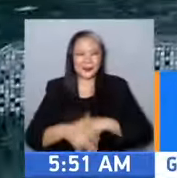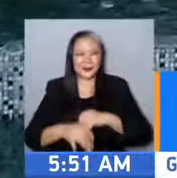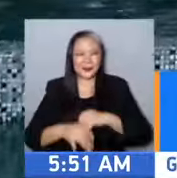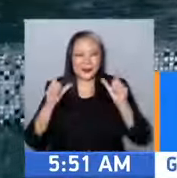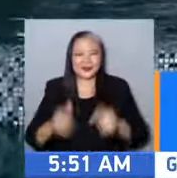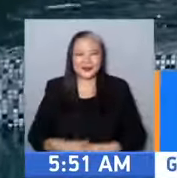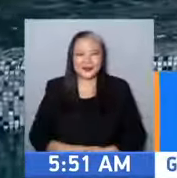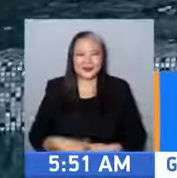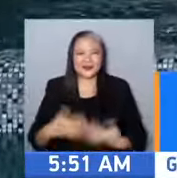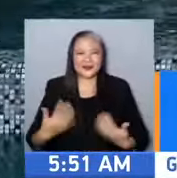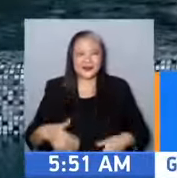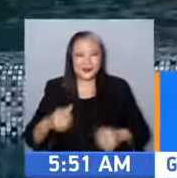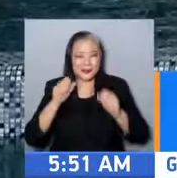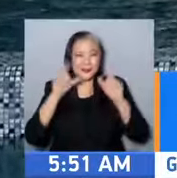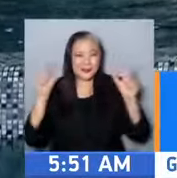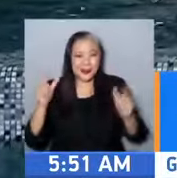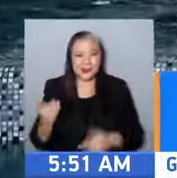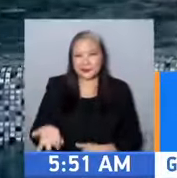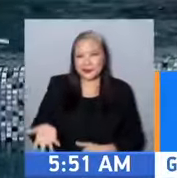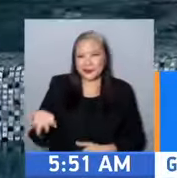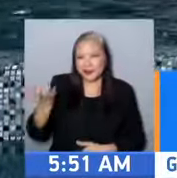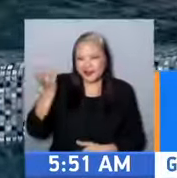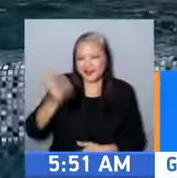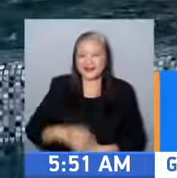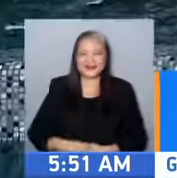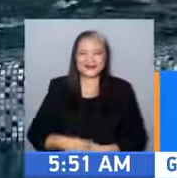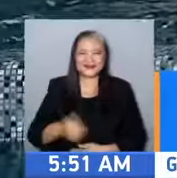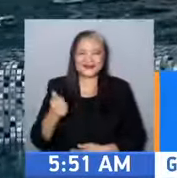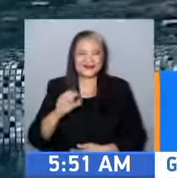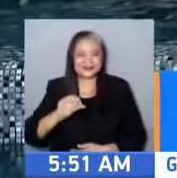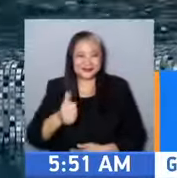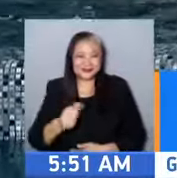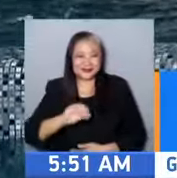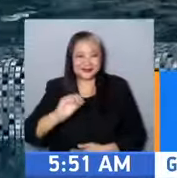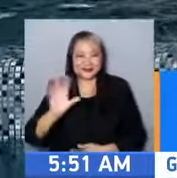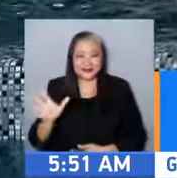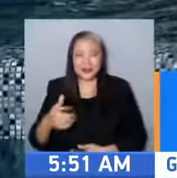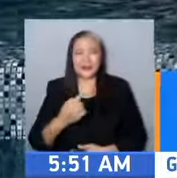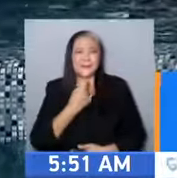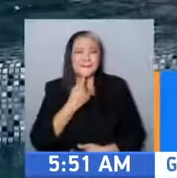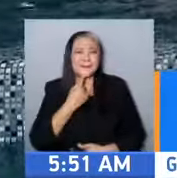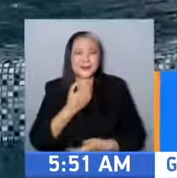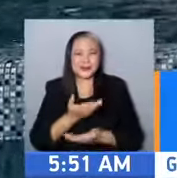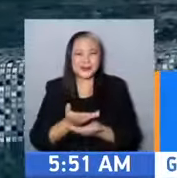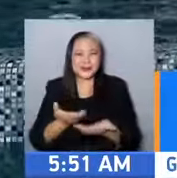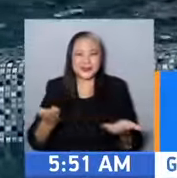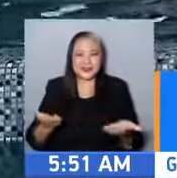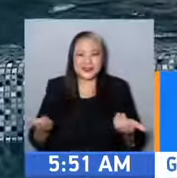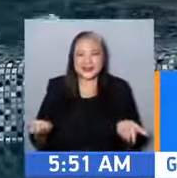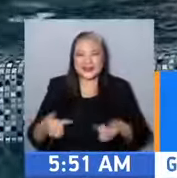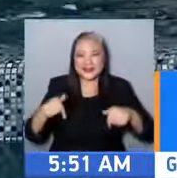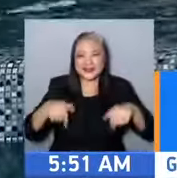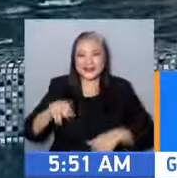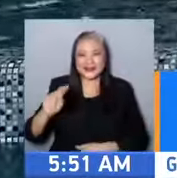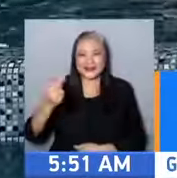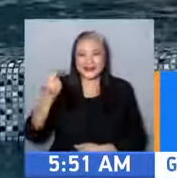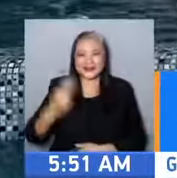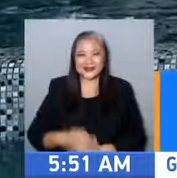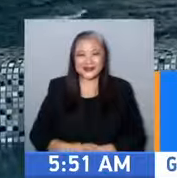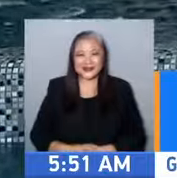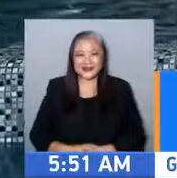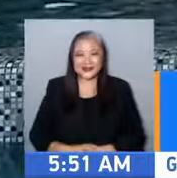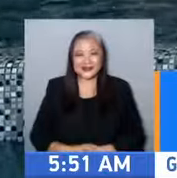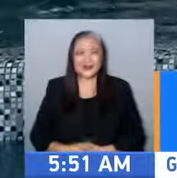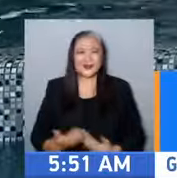ng pagising. Siyempre, good morning po mga kabuso! Miss na miss ko kayong lahat dito sa UH. It's been so long, but I'm so thrilled to be here.